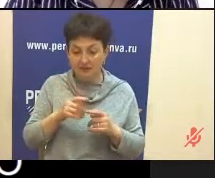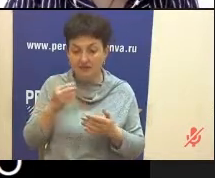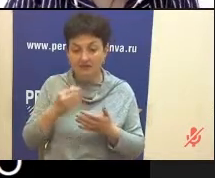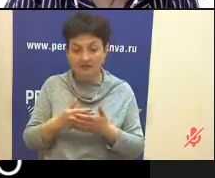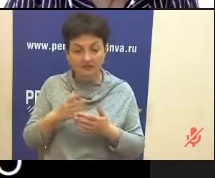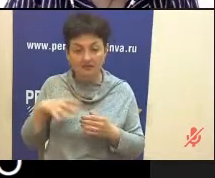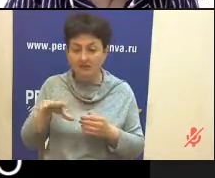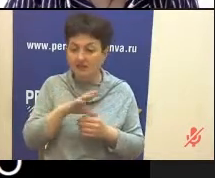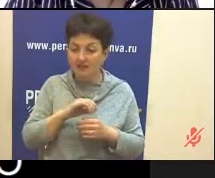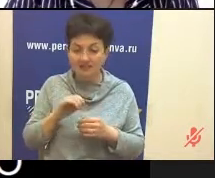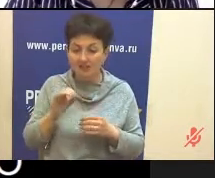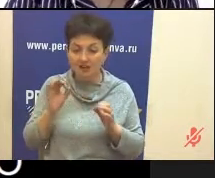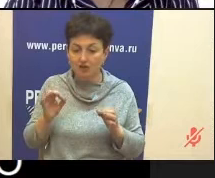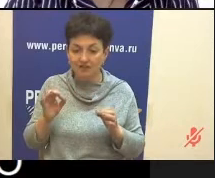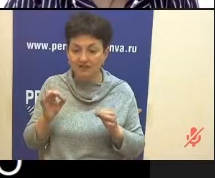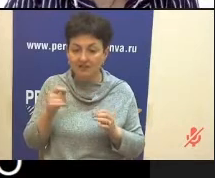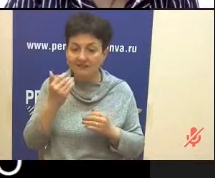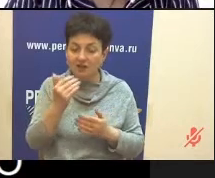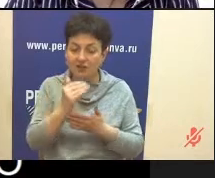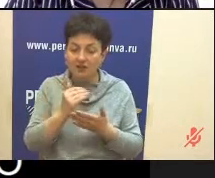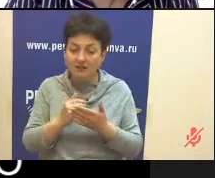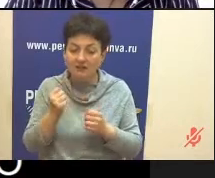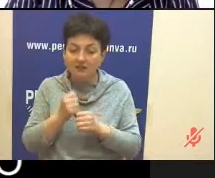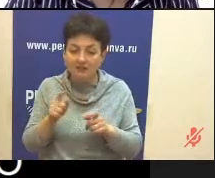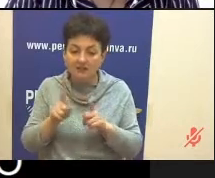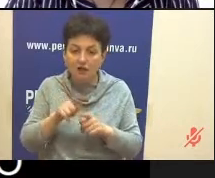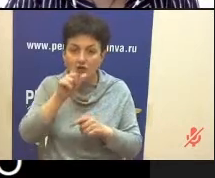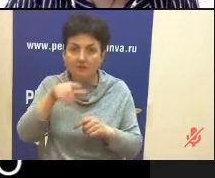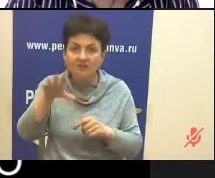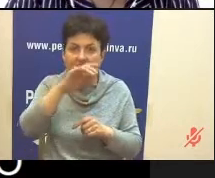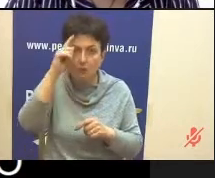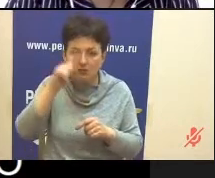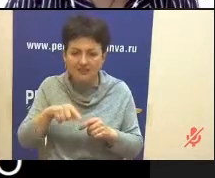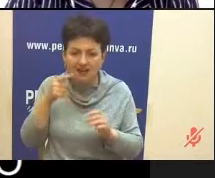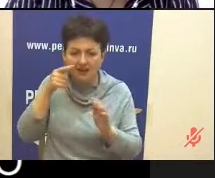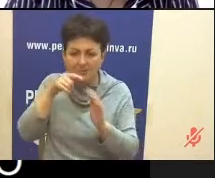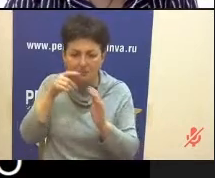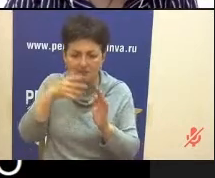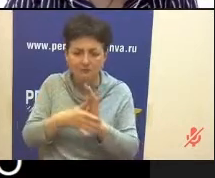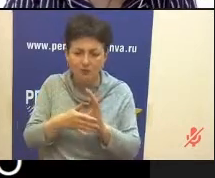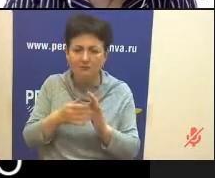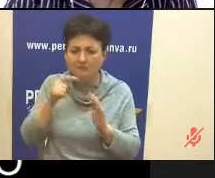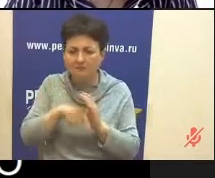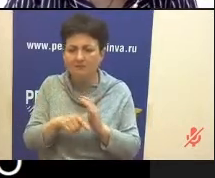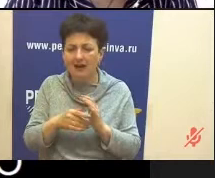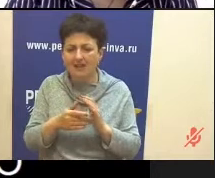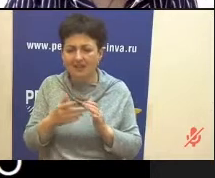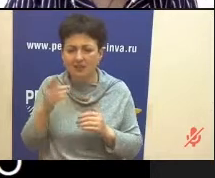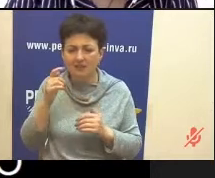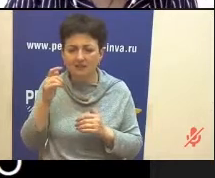и, как правило, эти ценности не для всех очевидны, поэтому ваша задача сделать так, чтобы все узнали, прониклись